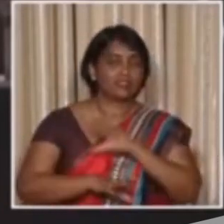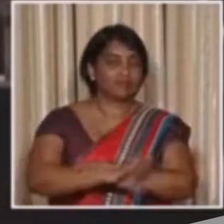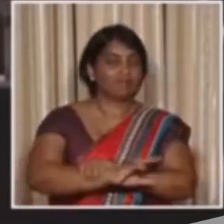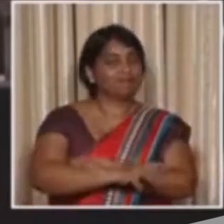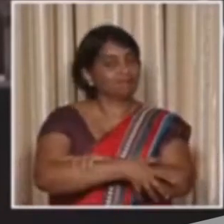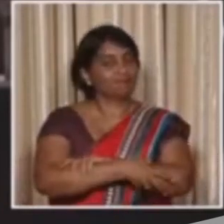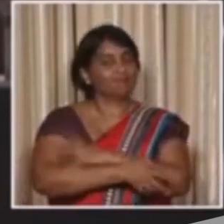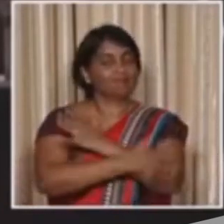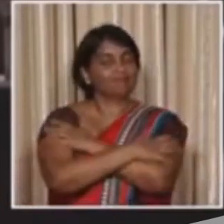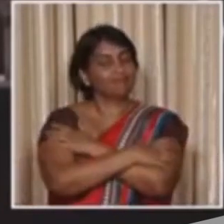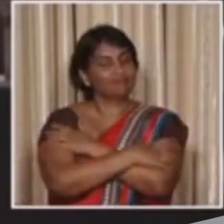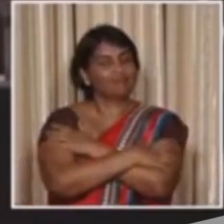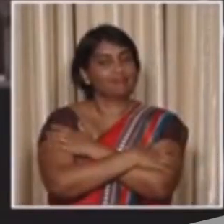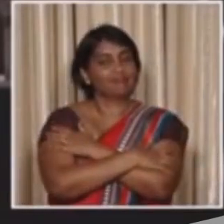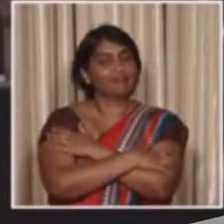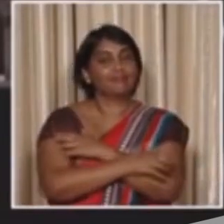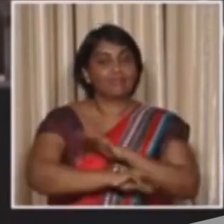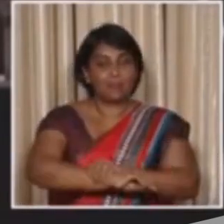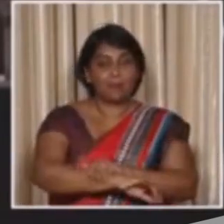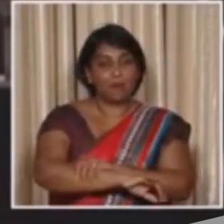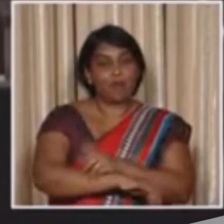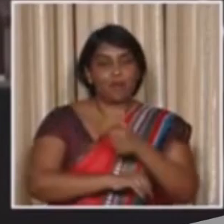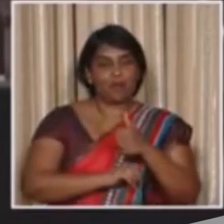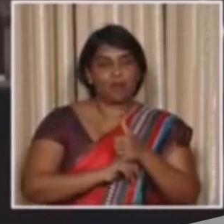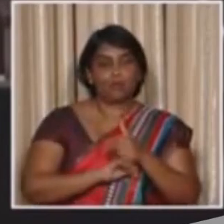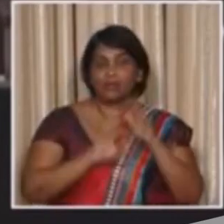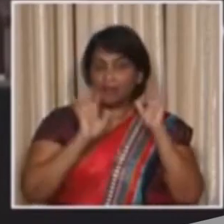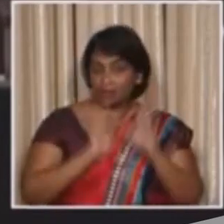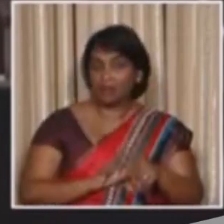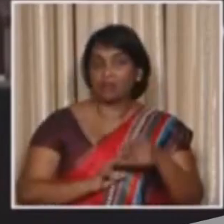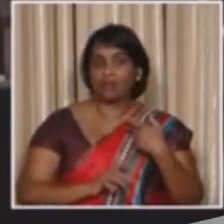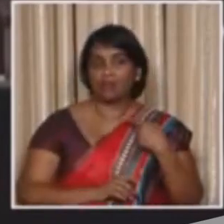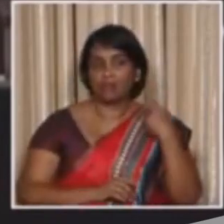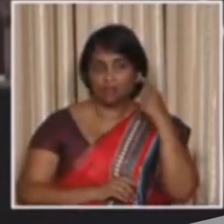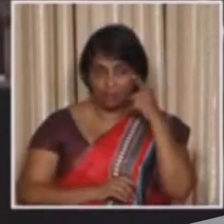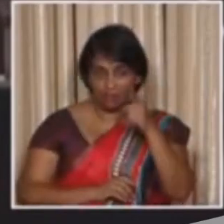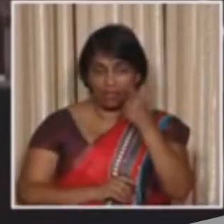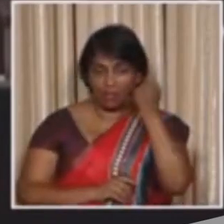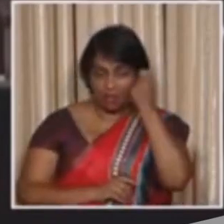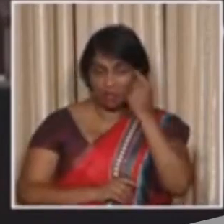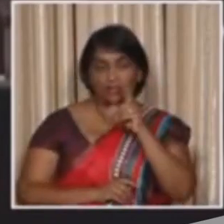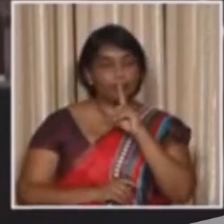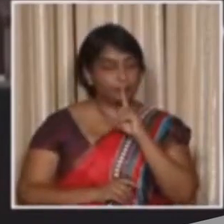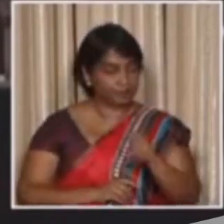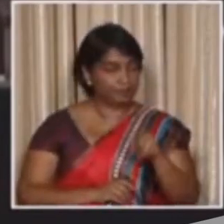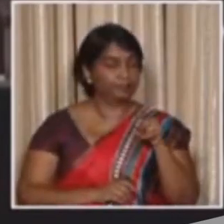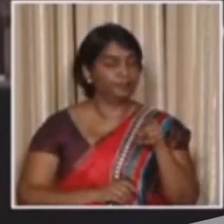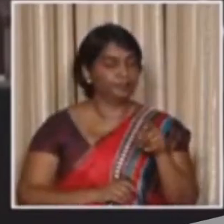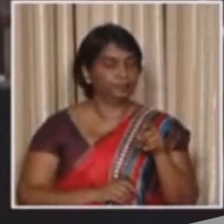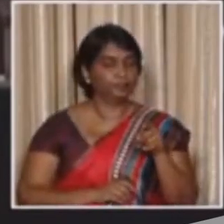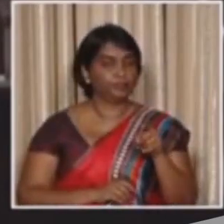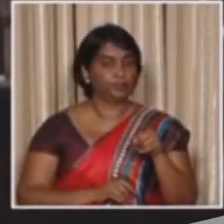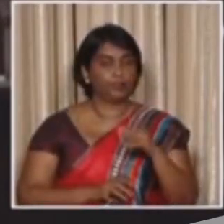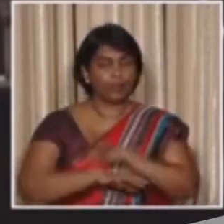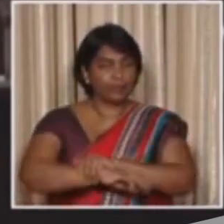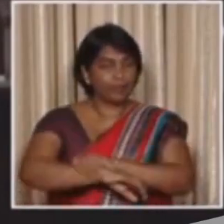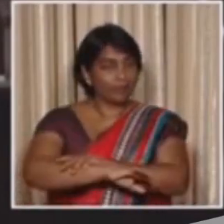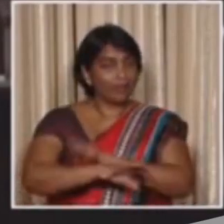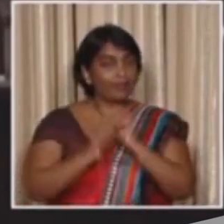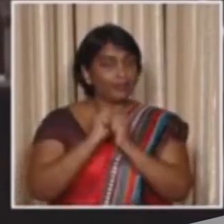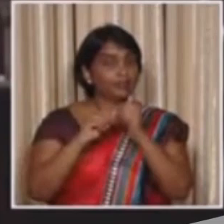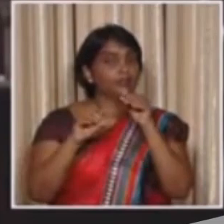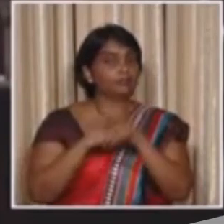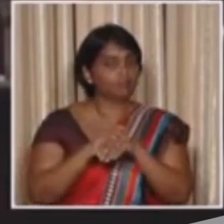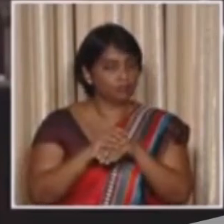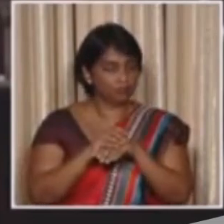සම්මා සම්මා මොකද්ද මසාජ් එකක් ගන්න කියන්න පුළුවන්. නමුත් මේ වෙලේදී ඔබතුමා යෝජනා කරා මේ සම්මාන මධ්‍යස්ථාන වල සේවය